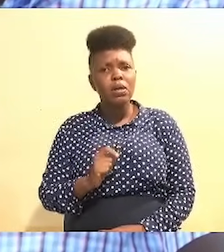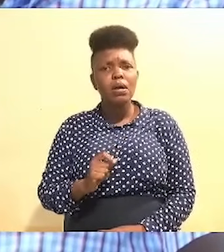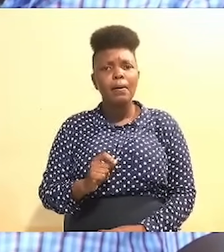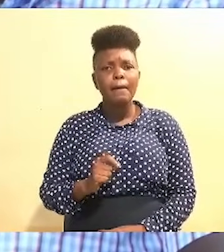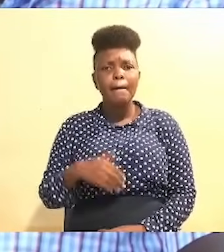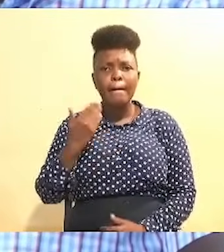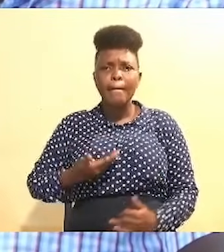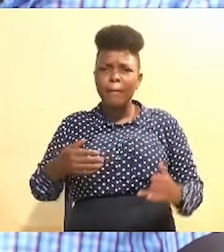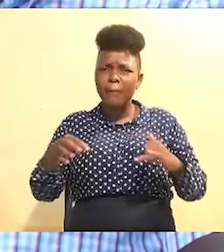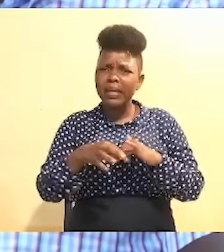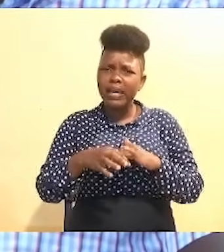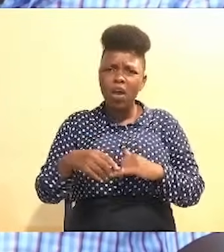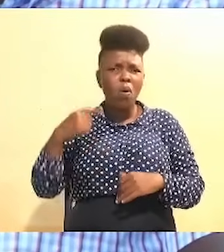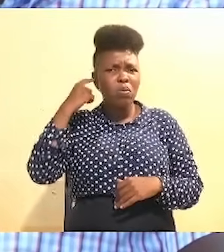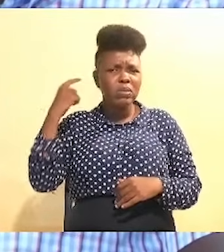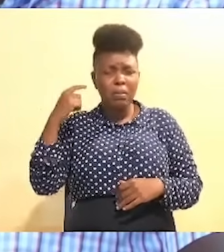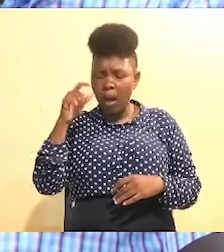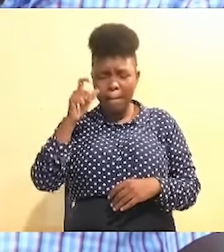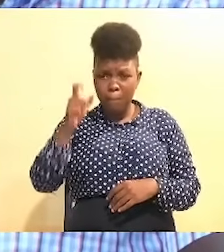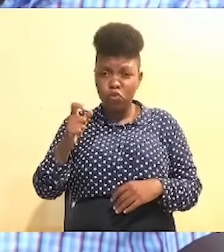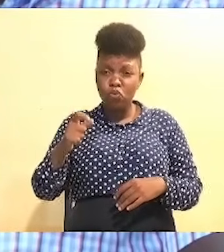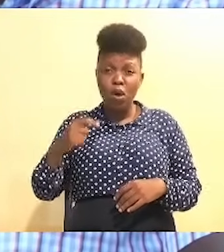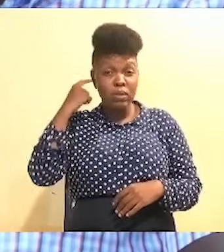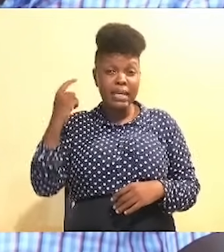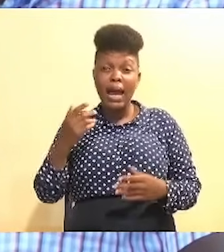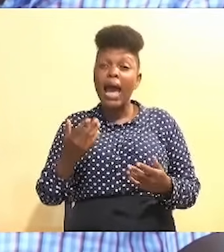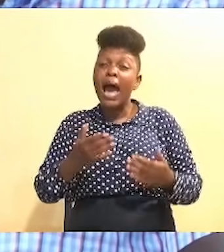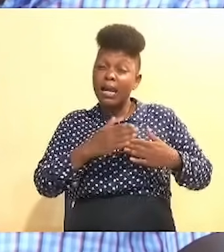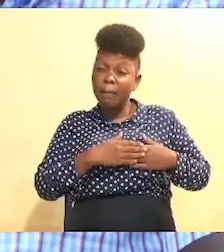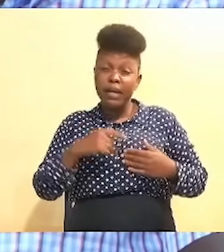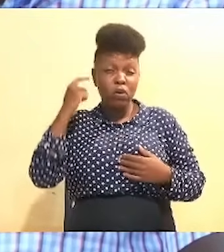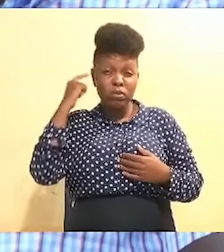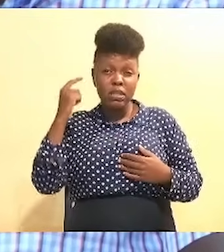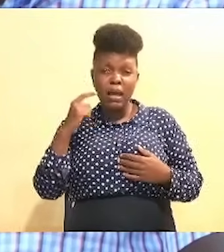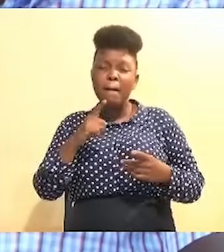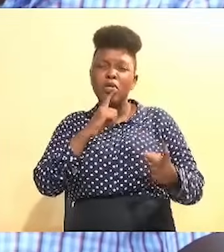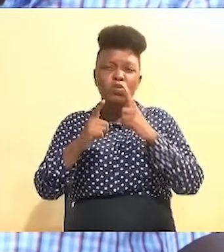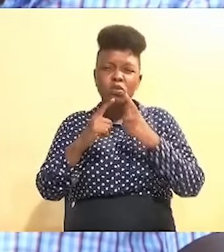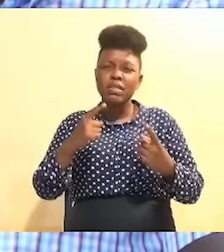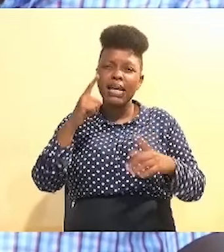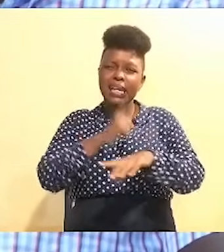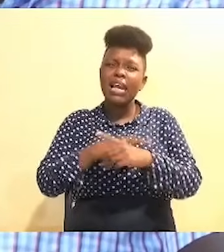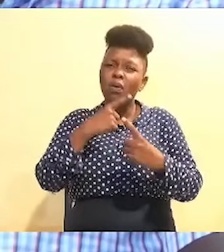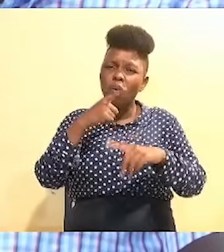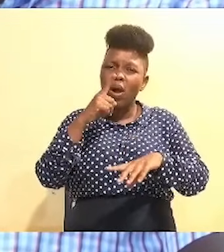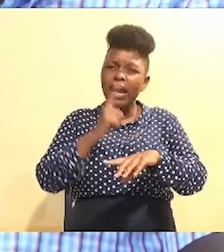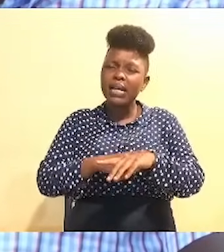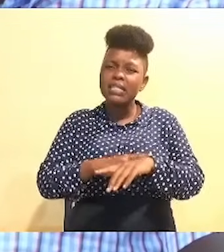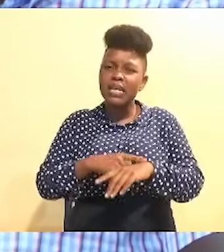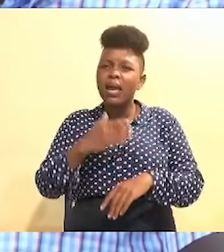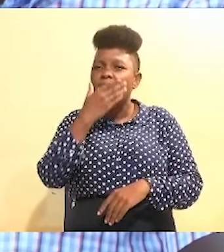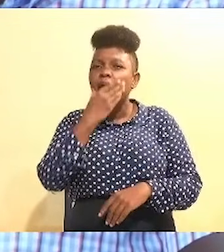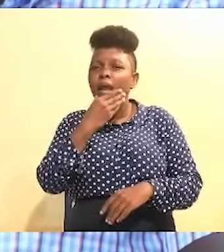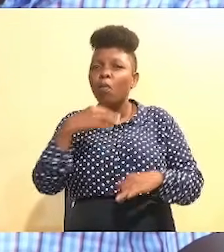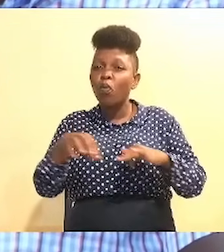Mke wa kusikia anapenda kusikia mazungumzo ya mara kwa mara ya mumewe. Kwa hiyo ukiona kwamba anakuzonga zonga, anataka